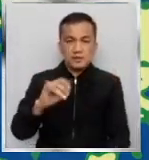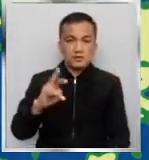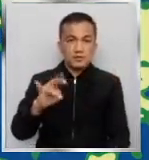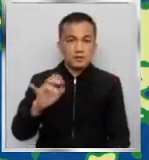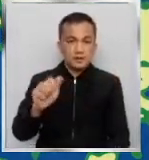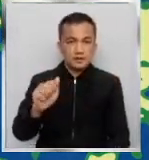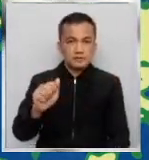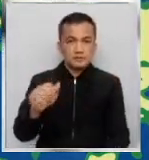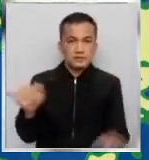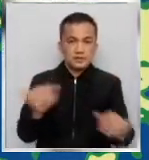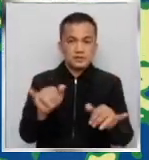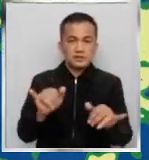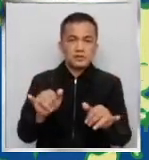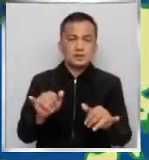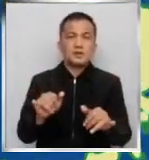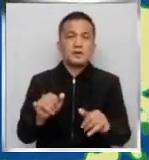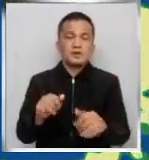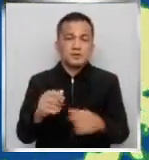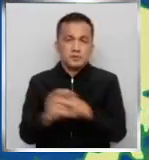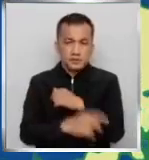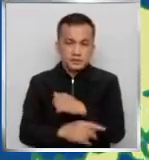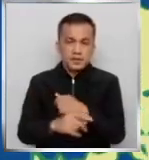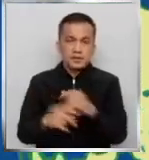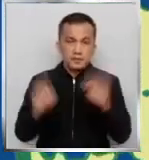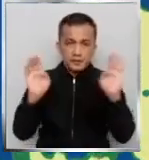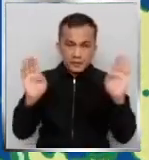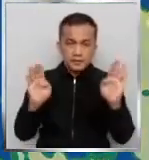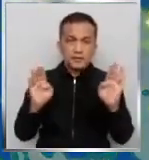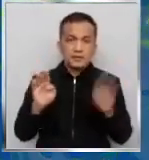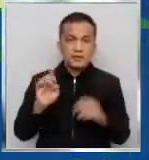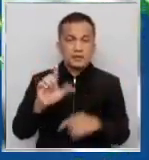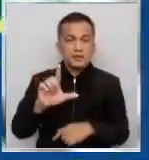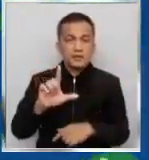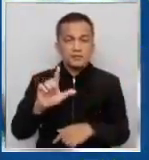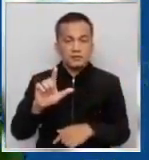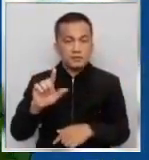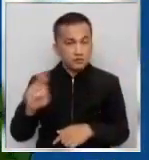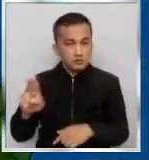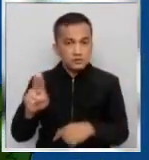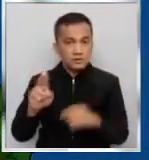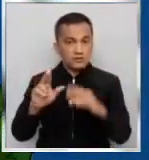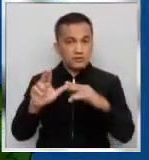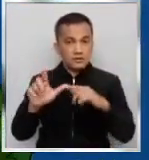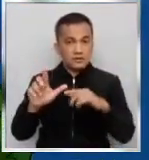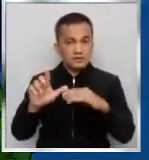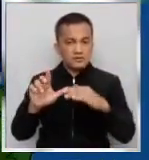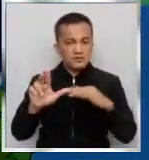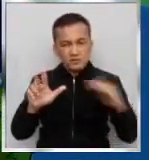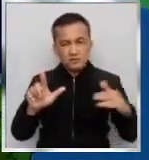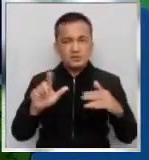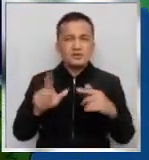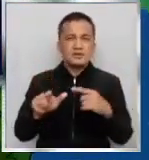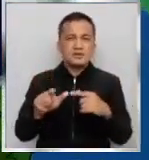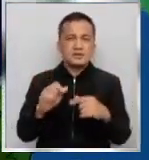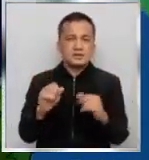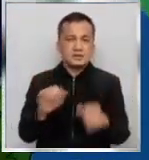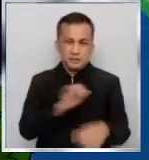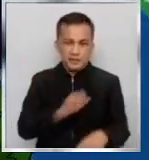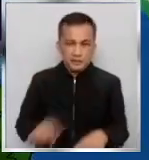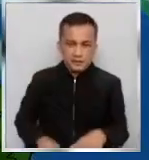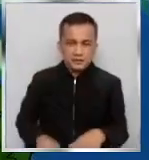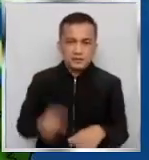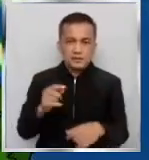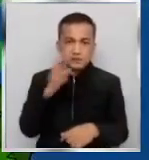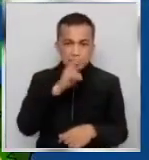ng Benguet, La Union at dyan sa may Isabela. Sa Visayas, umaga pa lamang may chance na ng ulan. Sa Samar and Leyte